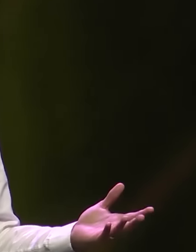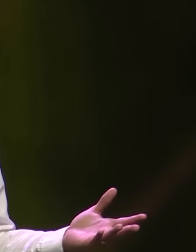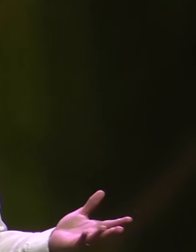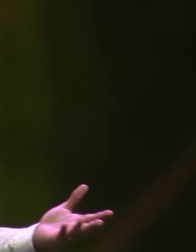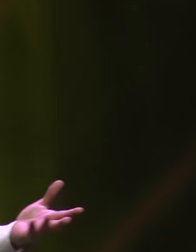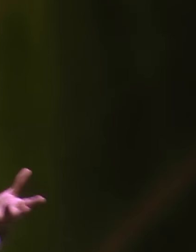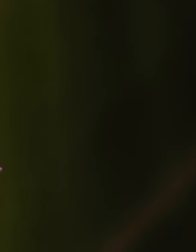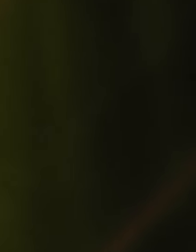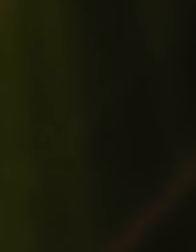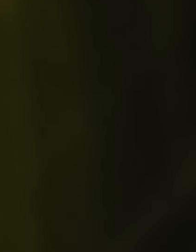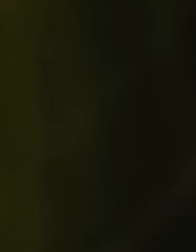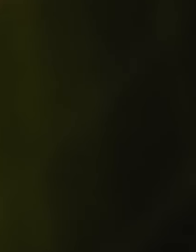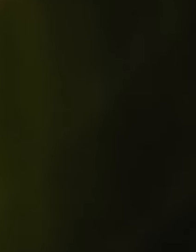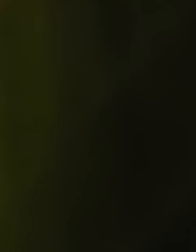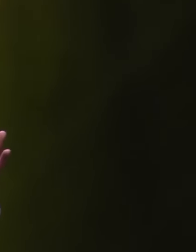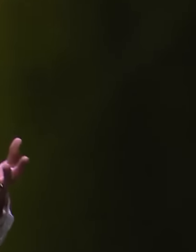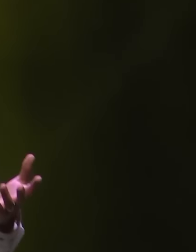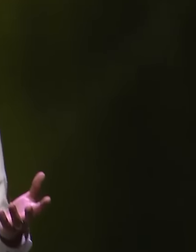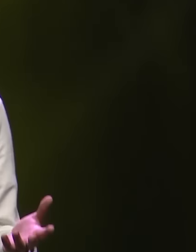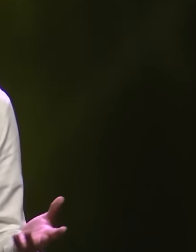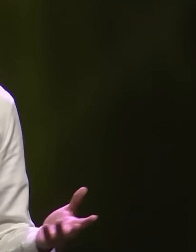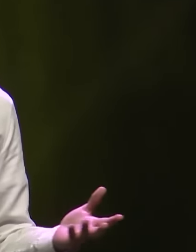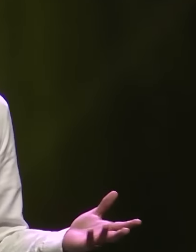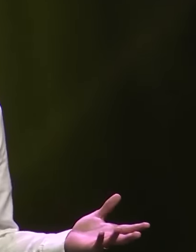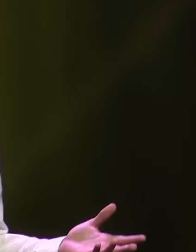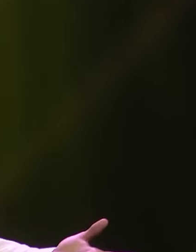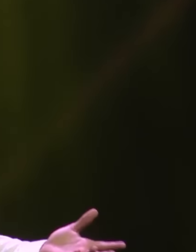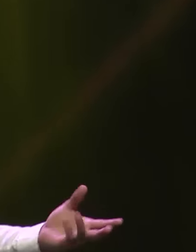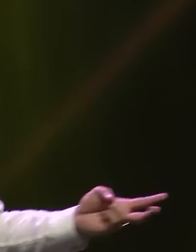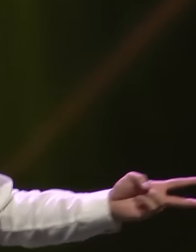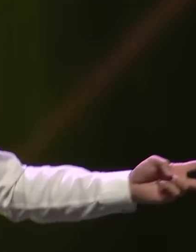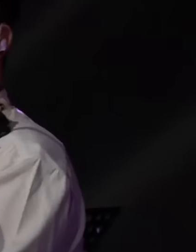bekerja selalu